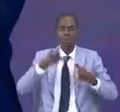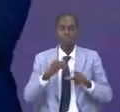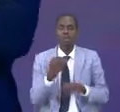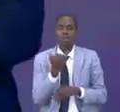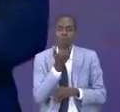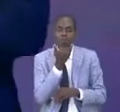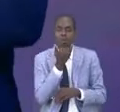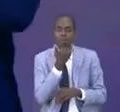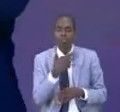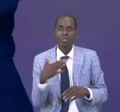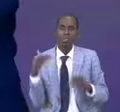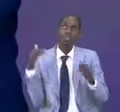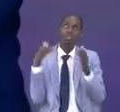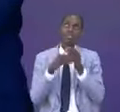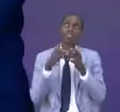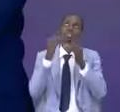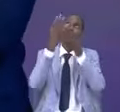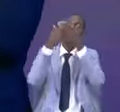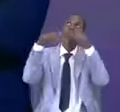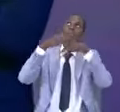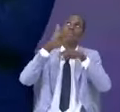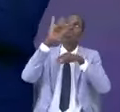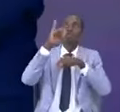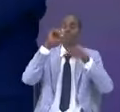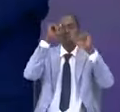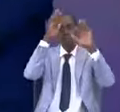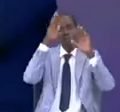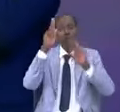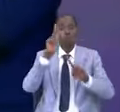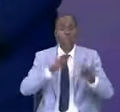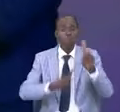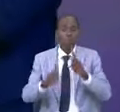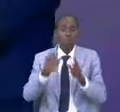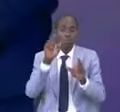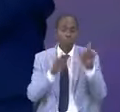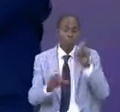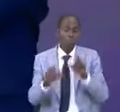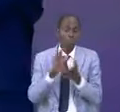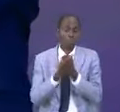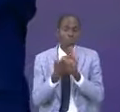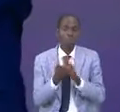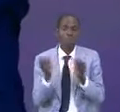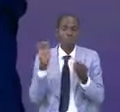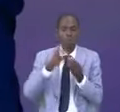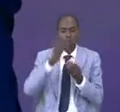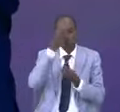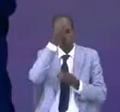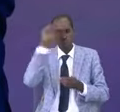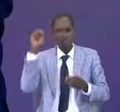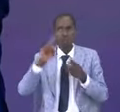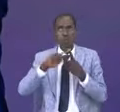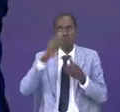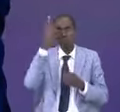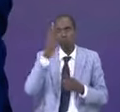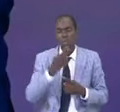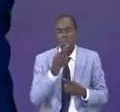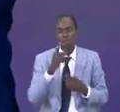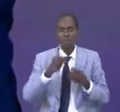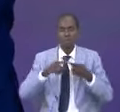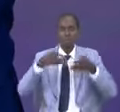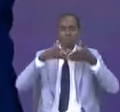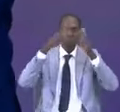céleste les gens sont rebelles à leurs parents et rebelles au leadership ils sont rebelles aux autorités